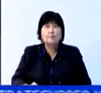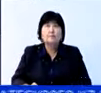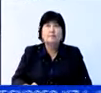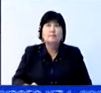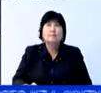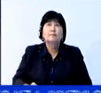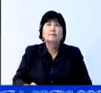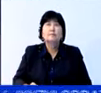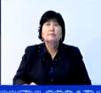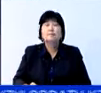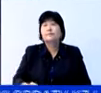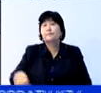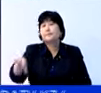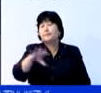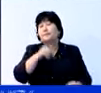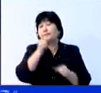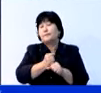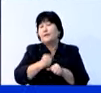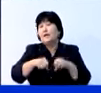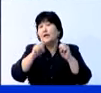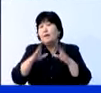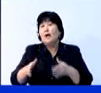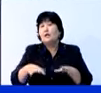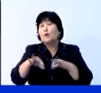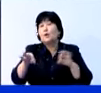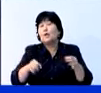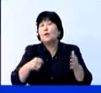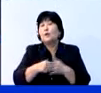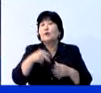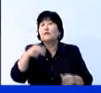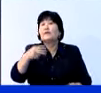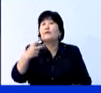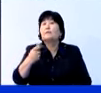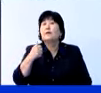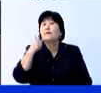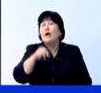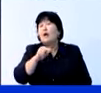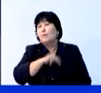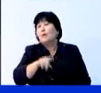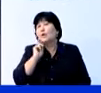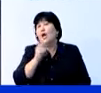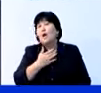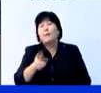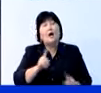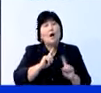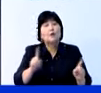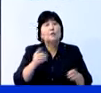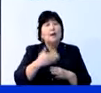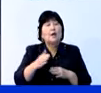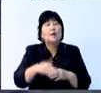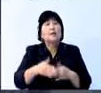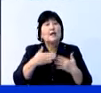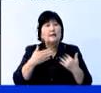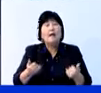лагерь. В регионе разработана специальная дорожная карта до 2021 года по работе с молодежью, особенно категории НИТ.